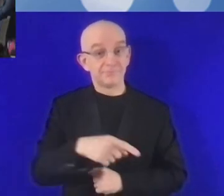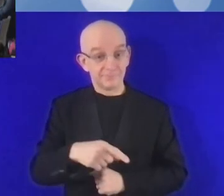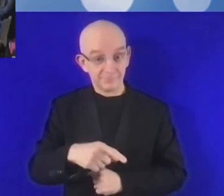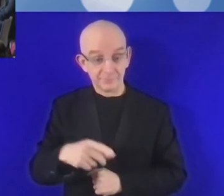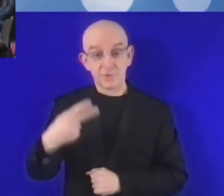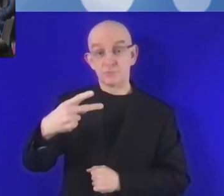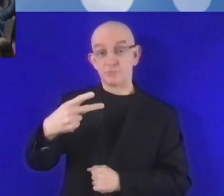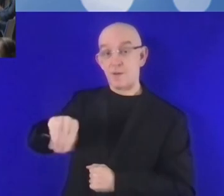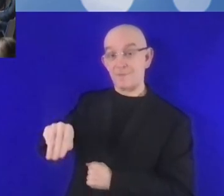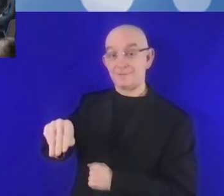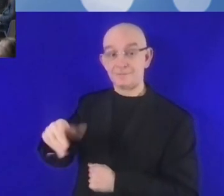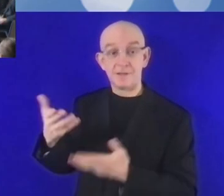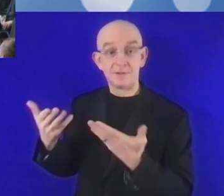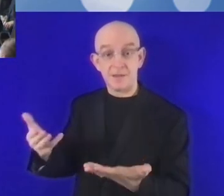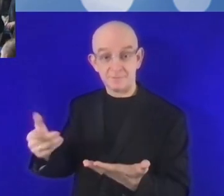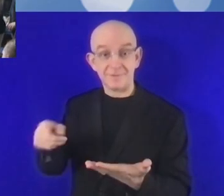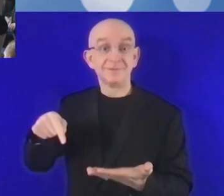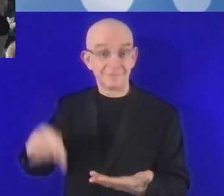господин Матеуш Моравецкий тоже с нами.